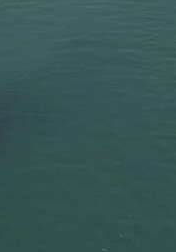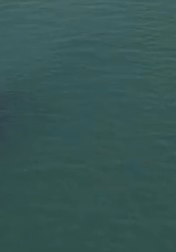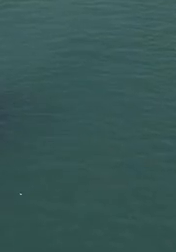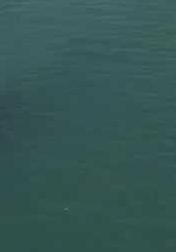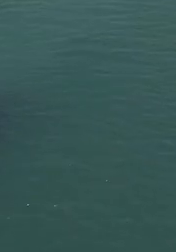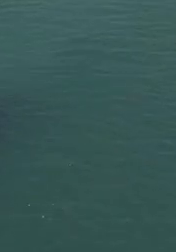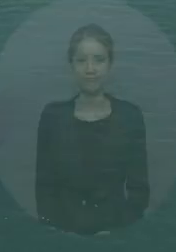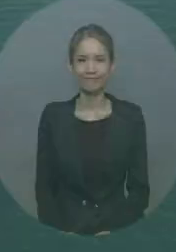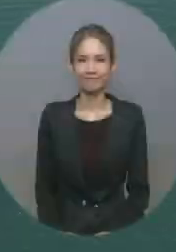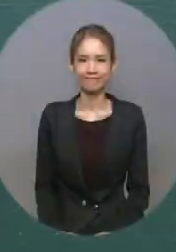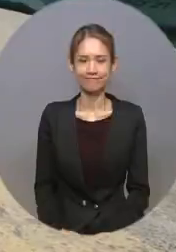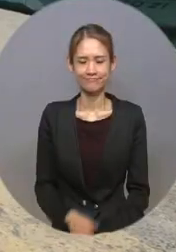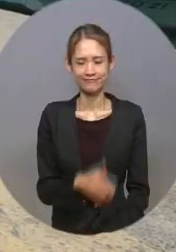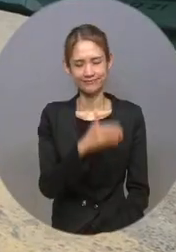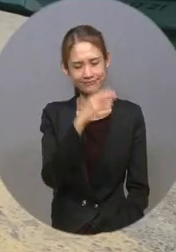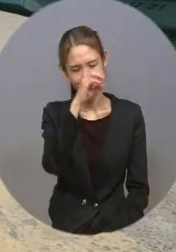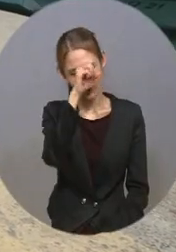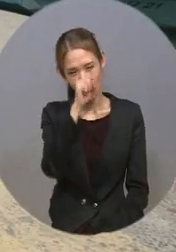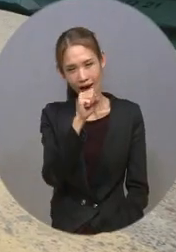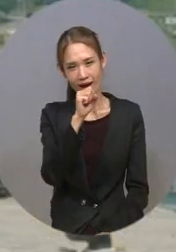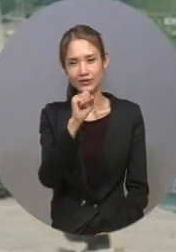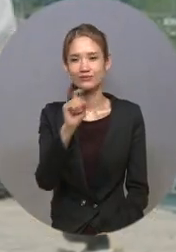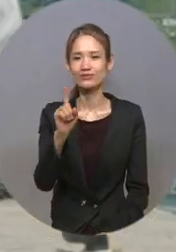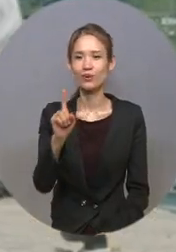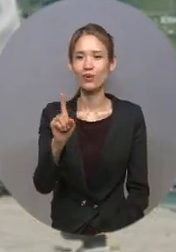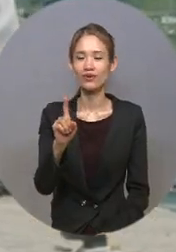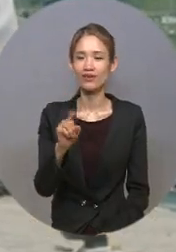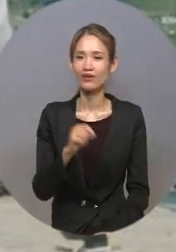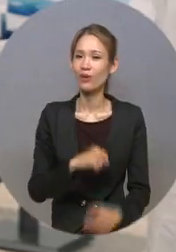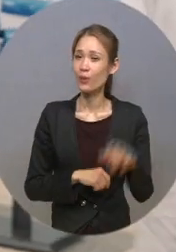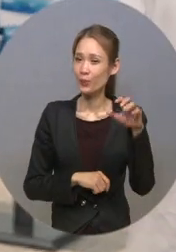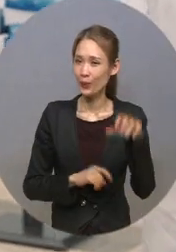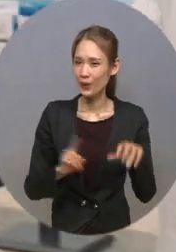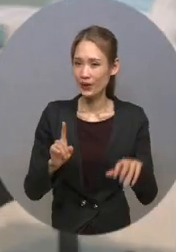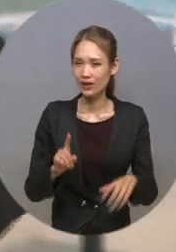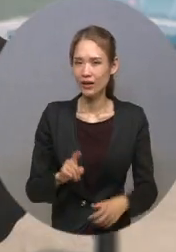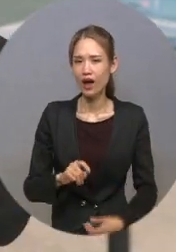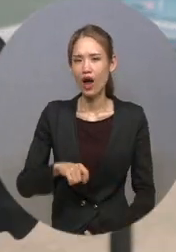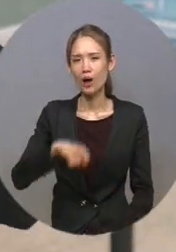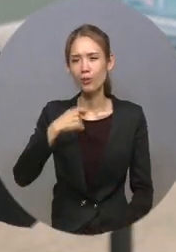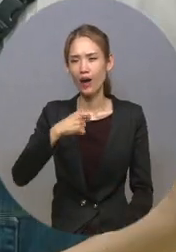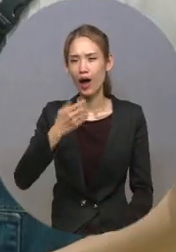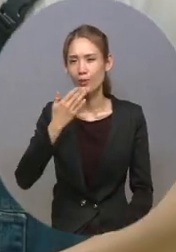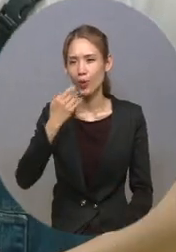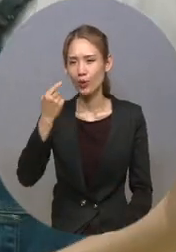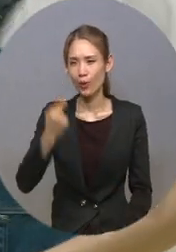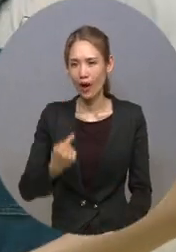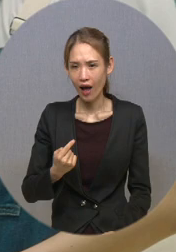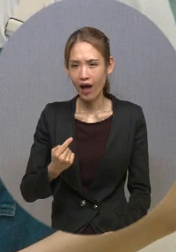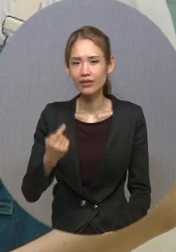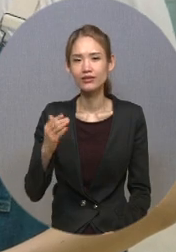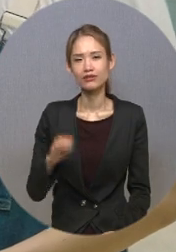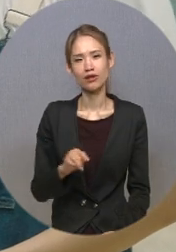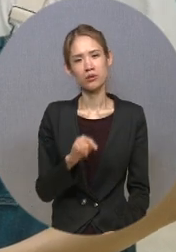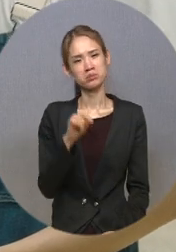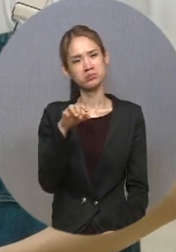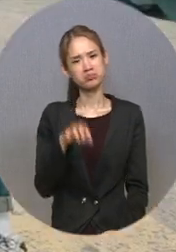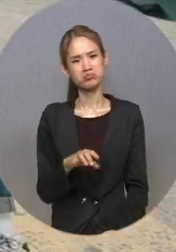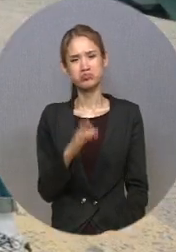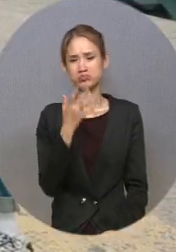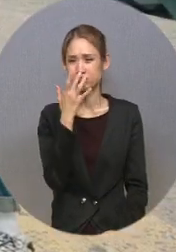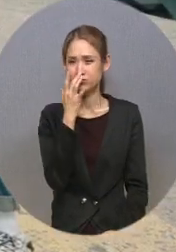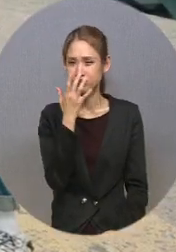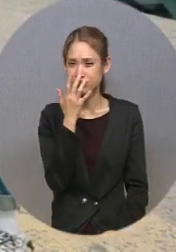아 좋다. 어때요? 네 좋은데 네. 밥을 먹으러 왔는데 오빠 여기가 뭐예요? 왜 이리로 오신